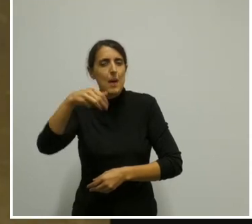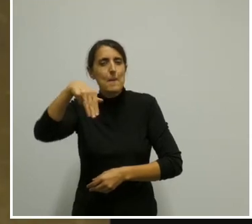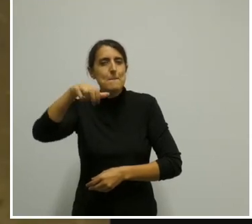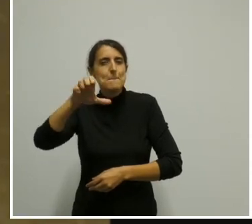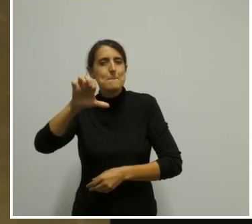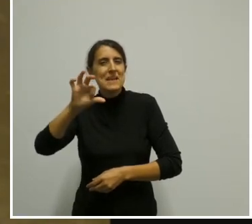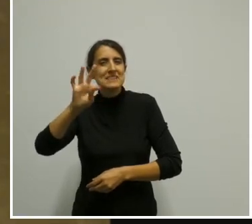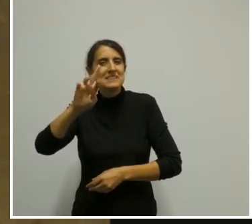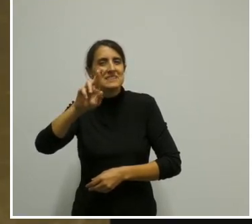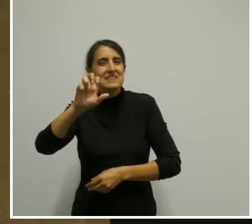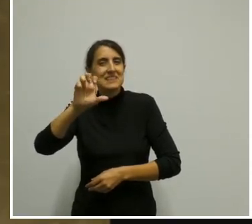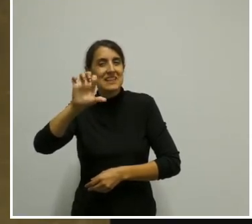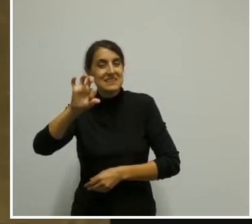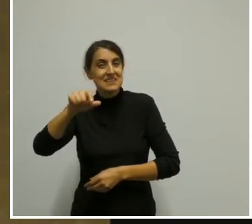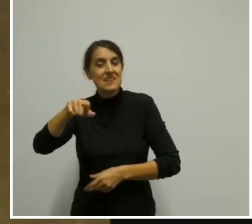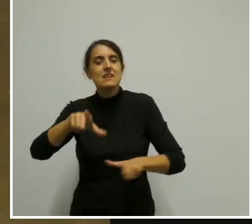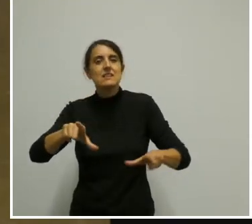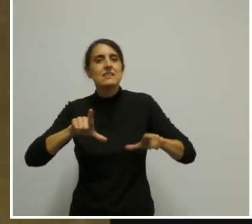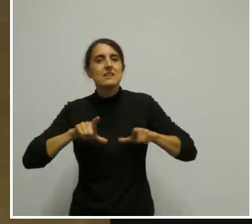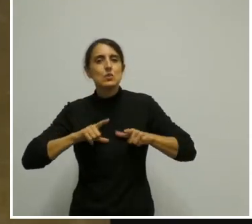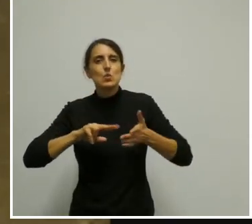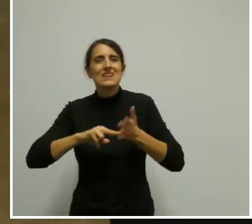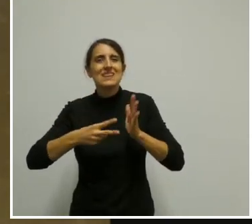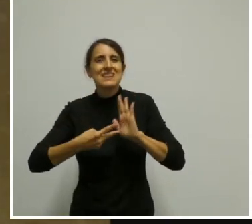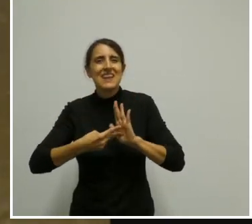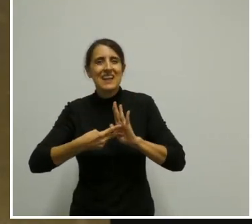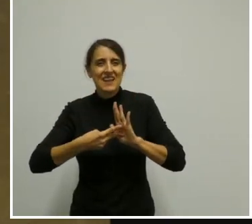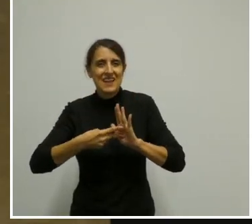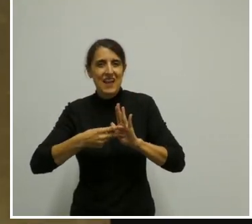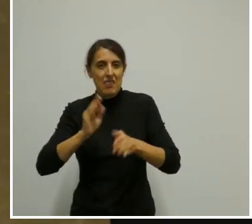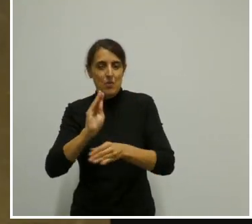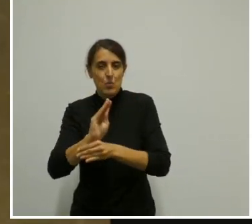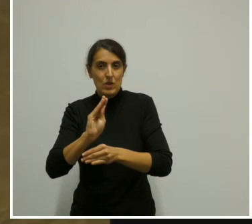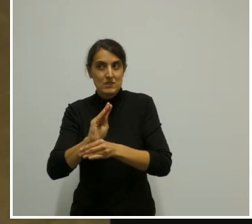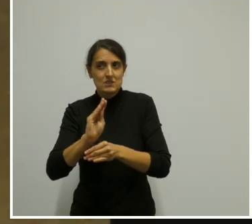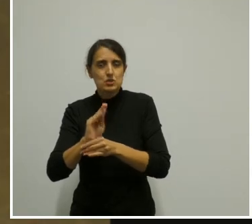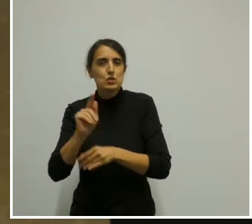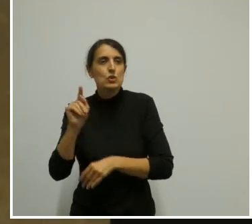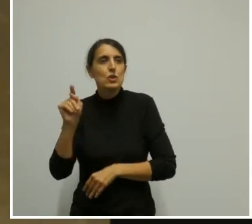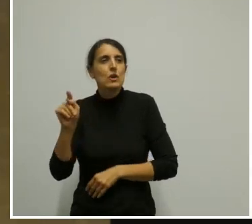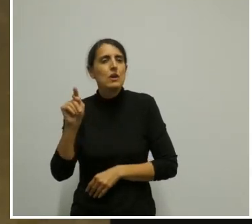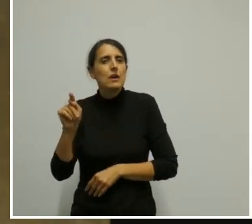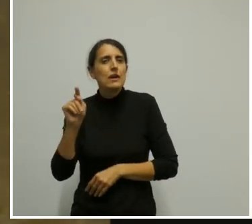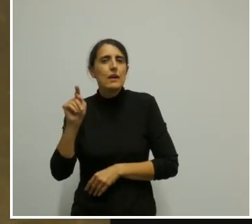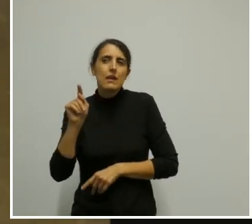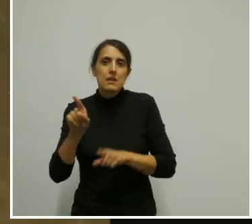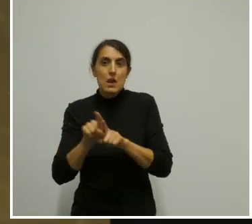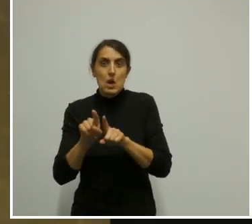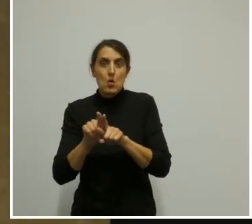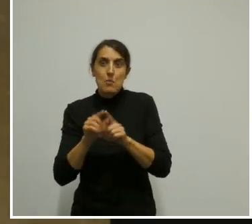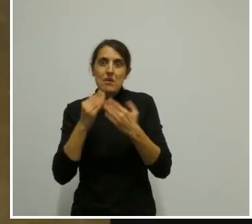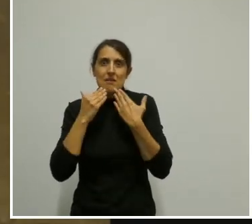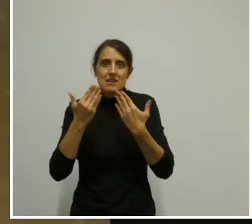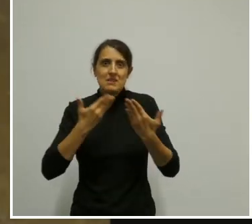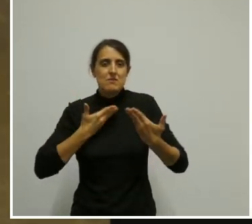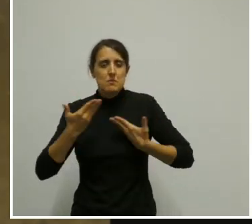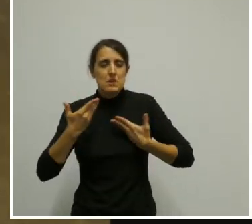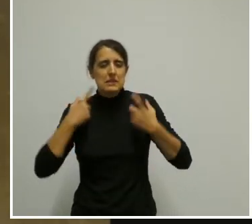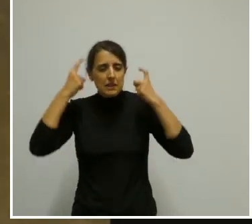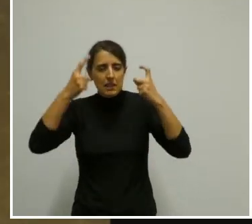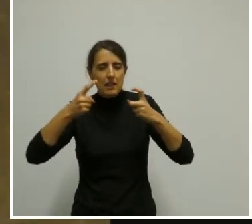formació havia liderat una mica aglutinar les